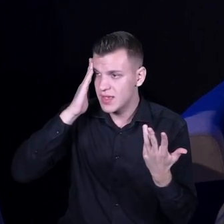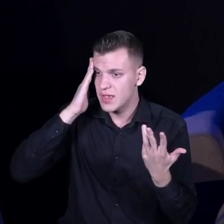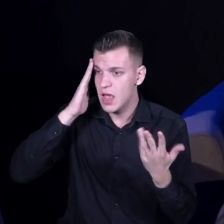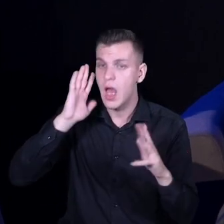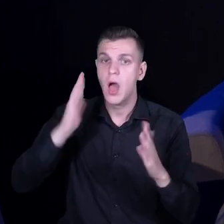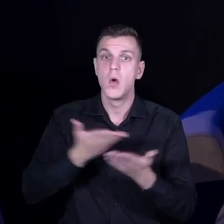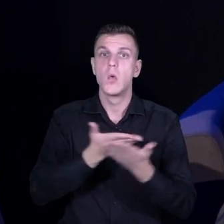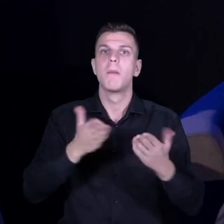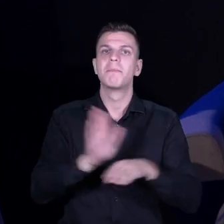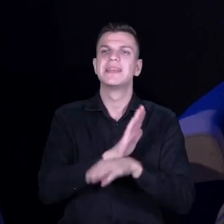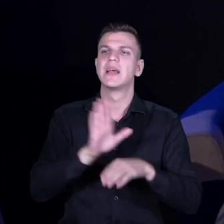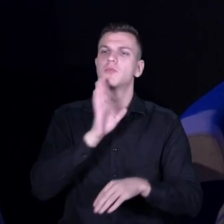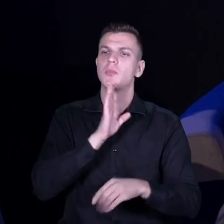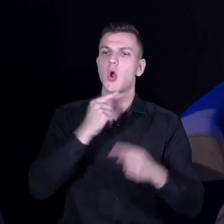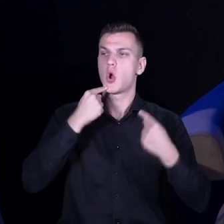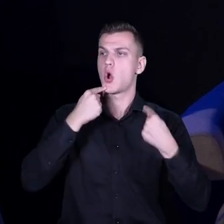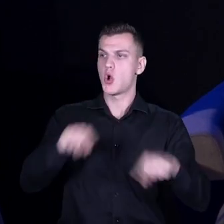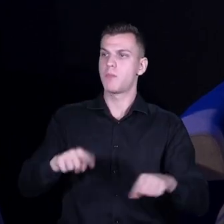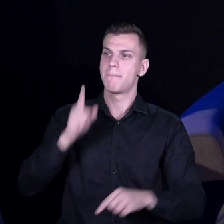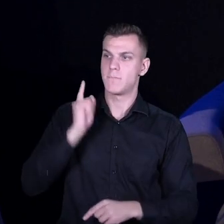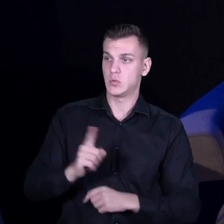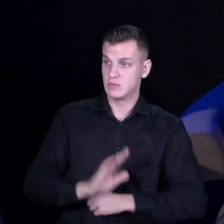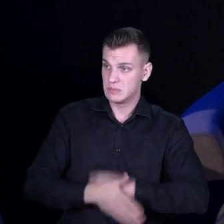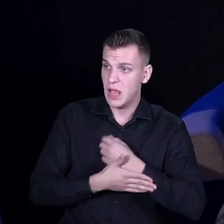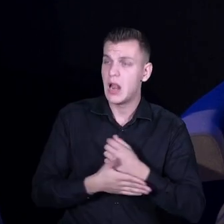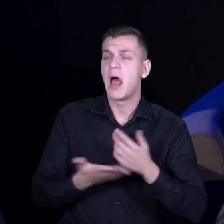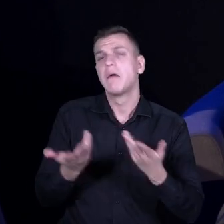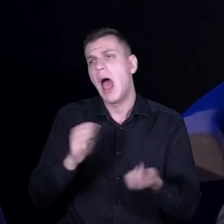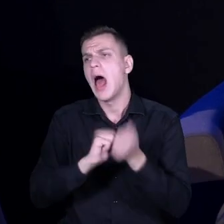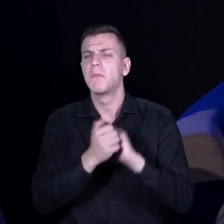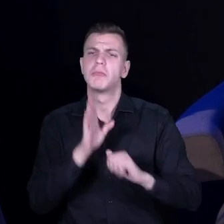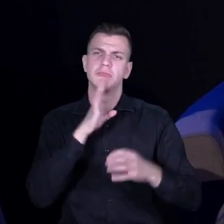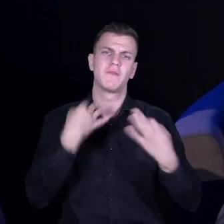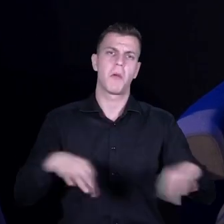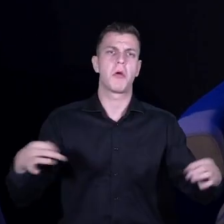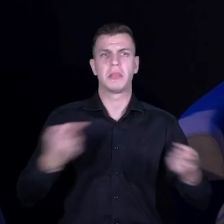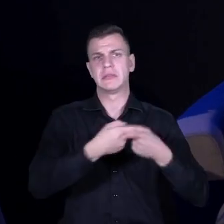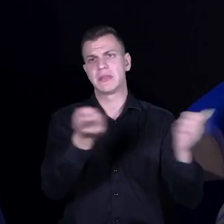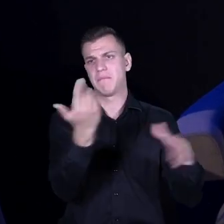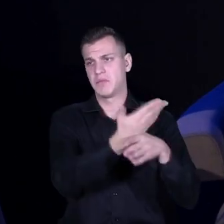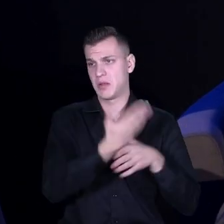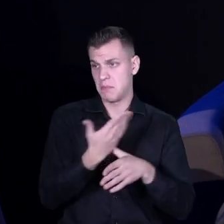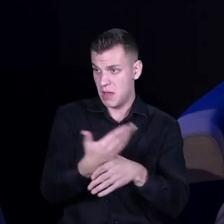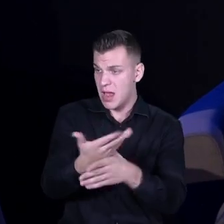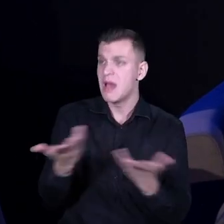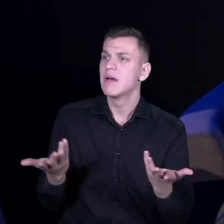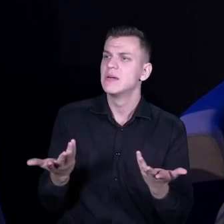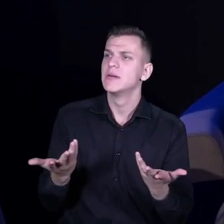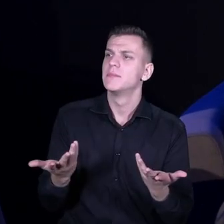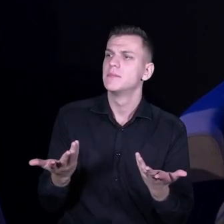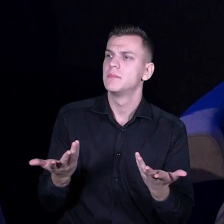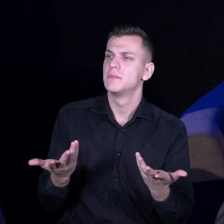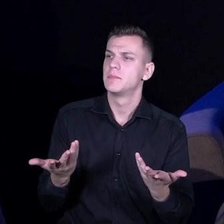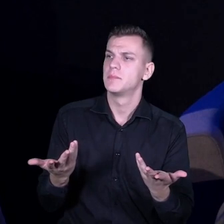odpowiedzialności biznesu i takie wolnej decyzji oczywiście przedsiębiorstw, w jakim stopniu chcą się w tę